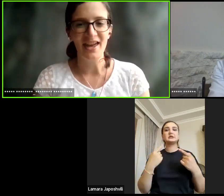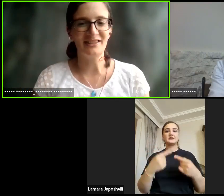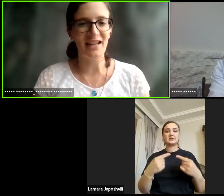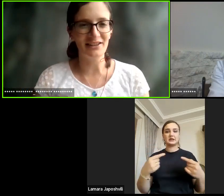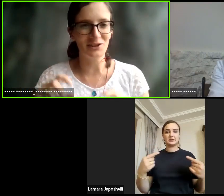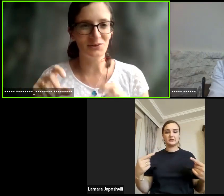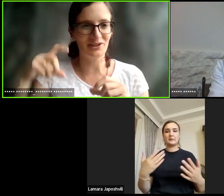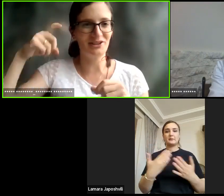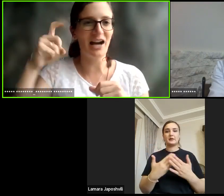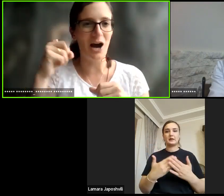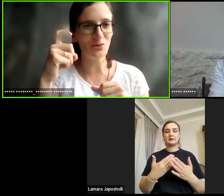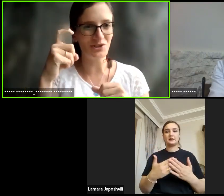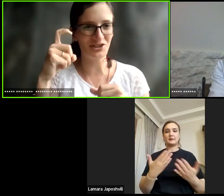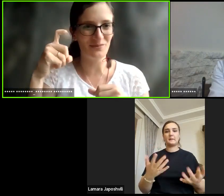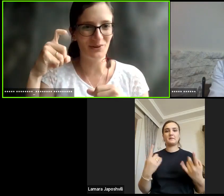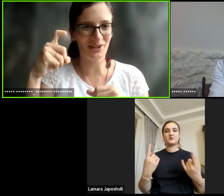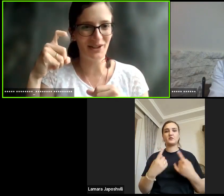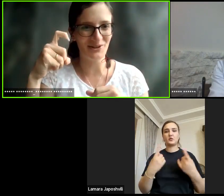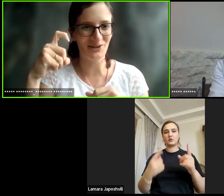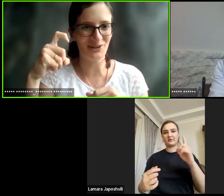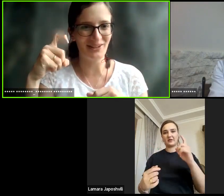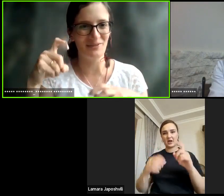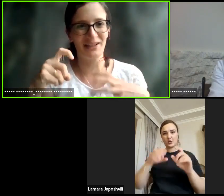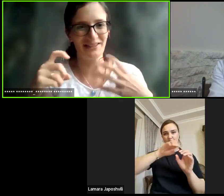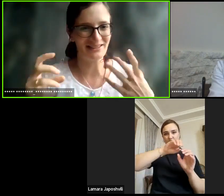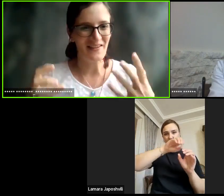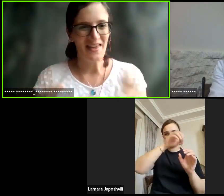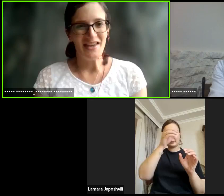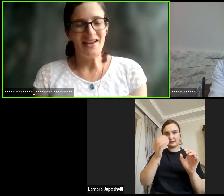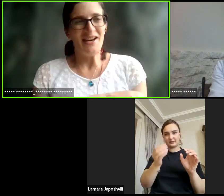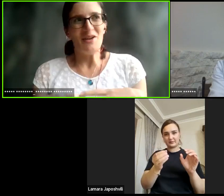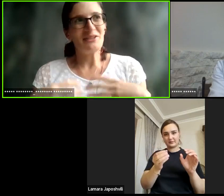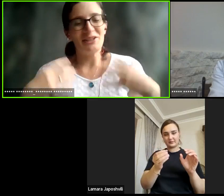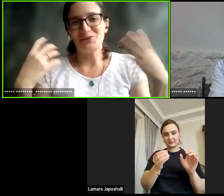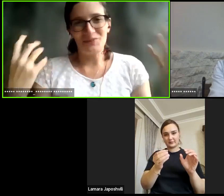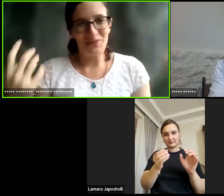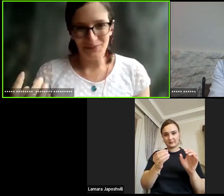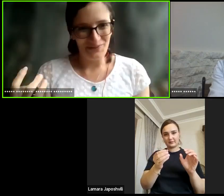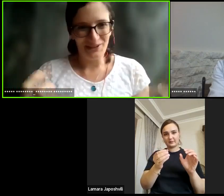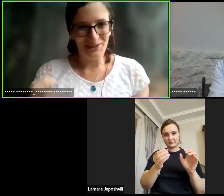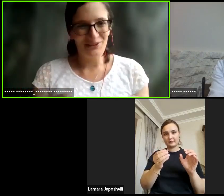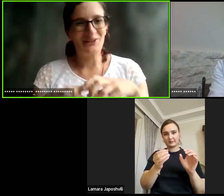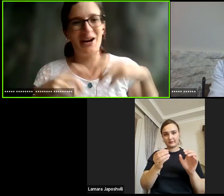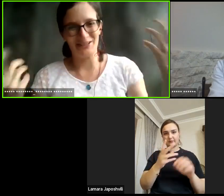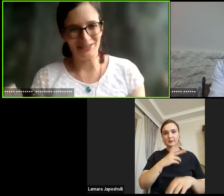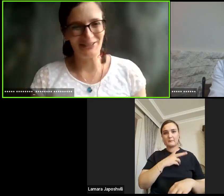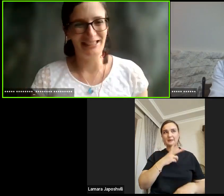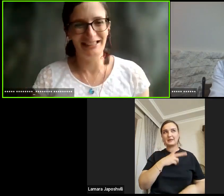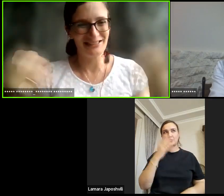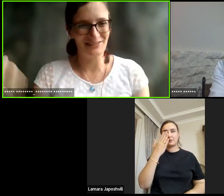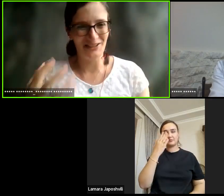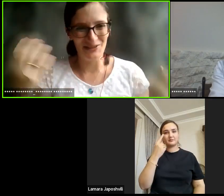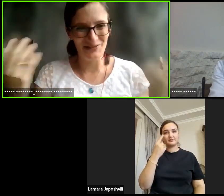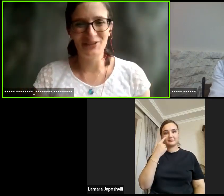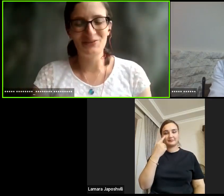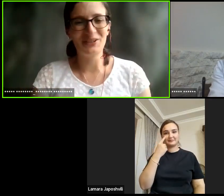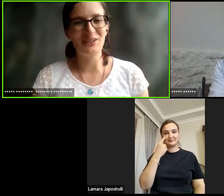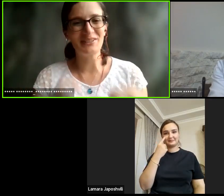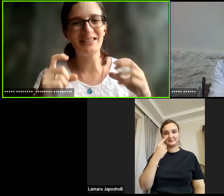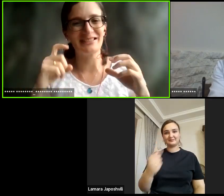ბაზარზე, სტანდარტული კაუჩისებური ხელჯოხი, მაგალითად ბრიტანული ფილმებიდან თუ გახსოვთ,